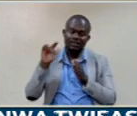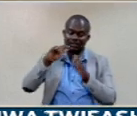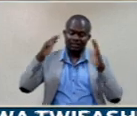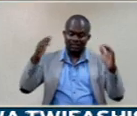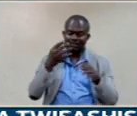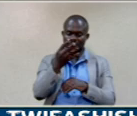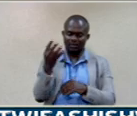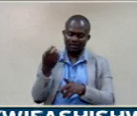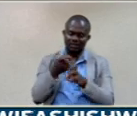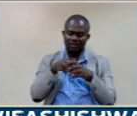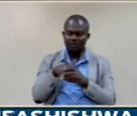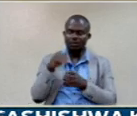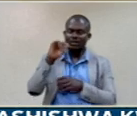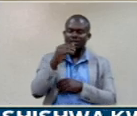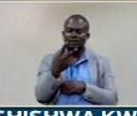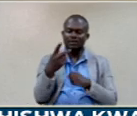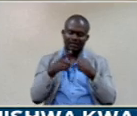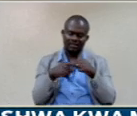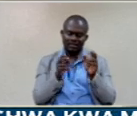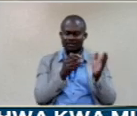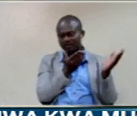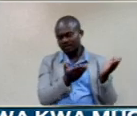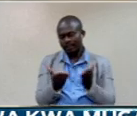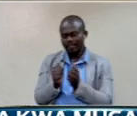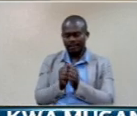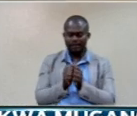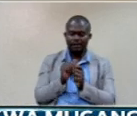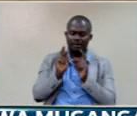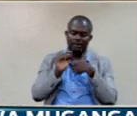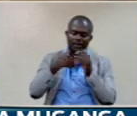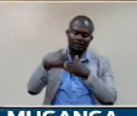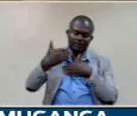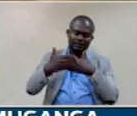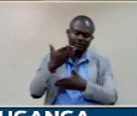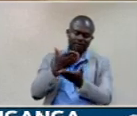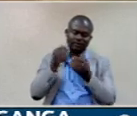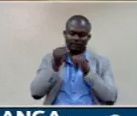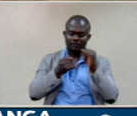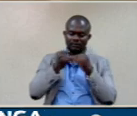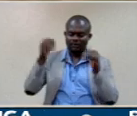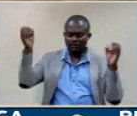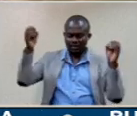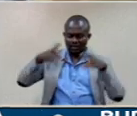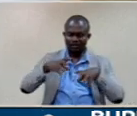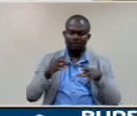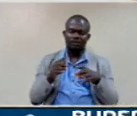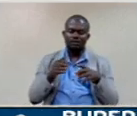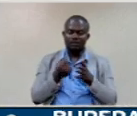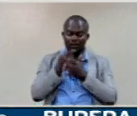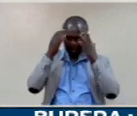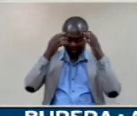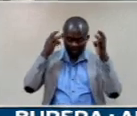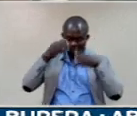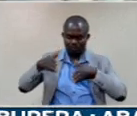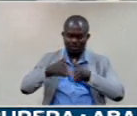44 zivuye kuri 2026 cyari gisanzwe cyakira. Abaturiye iki kibuga mpuzamahanga cy'indege cya Kigali bateye impungenge n'umuhanda